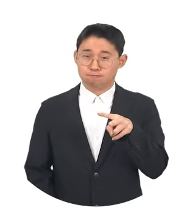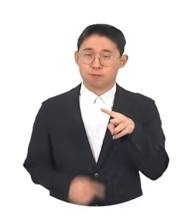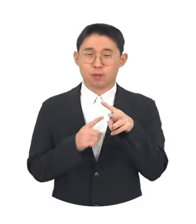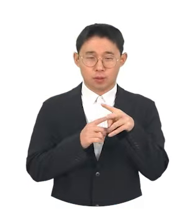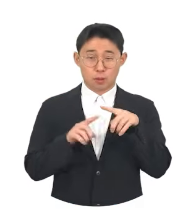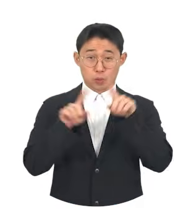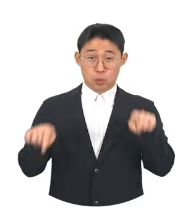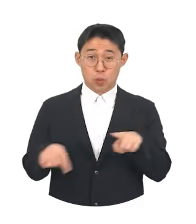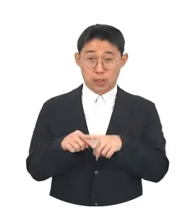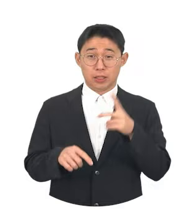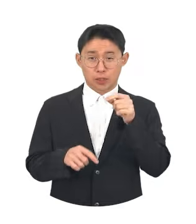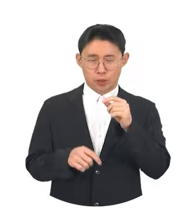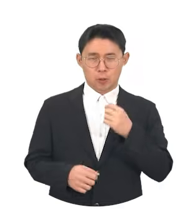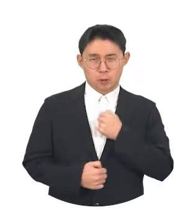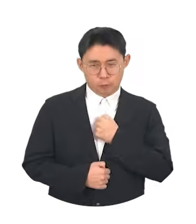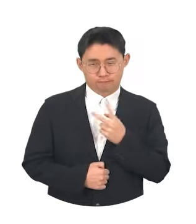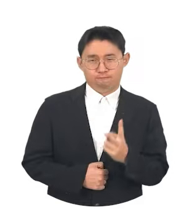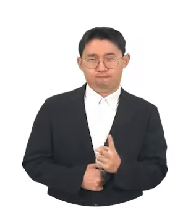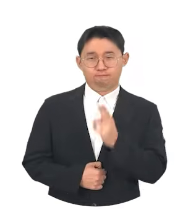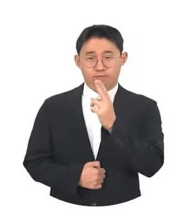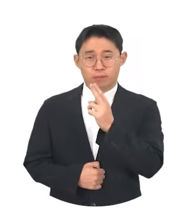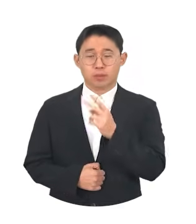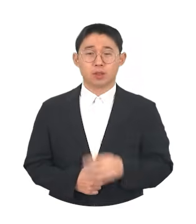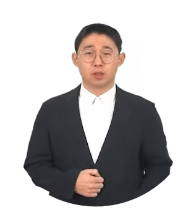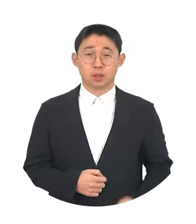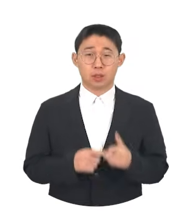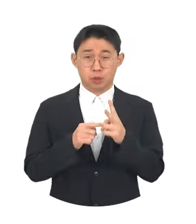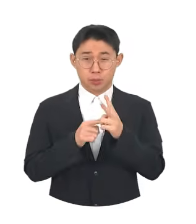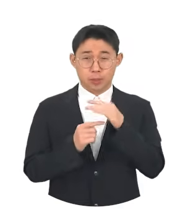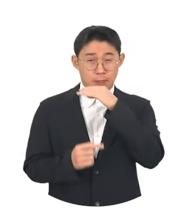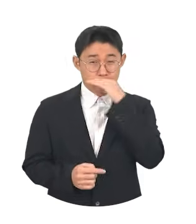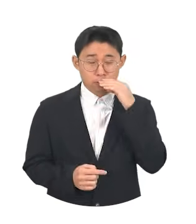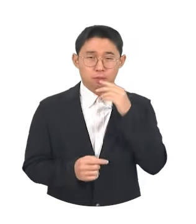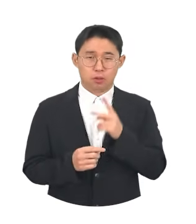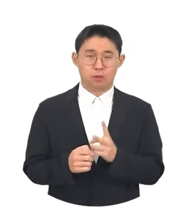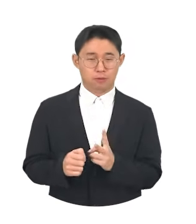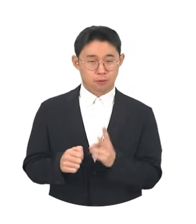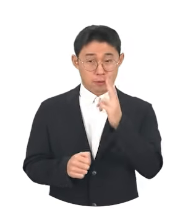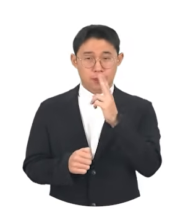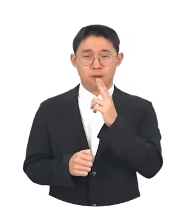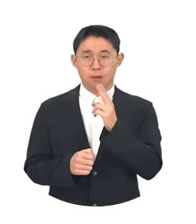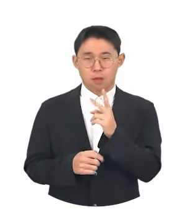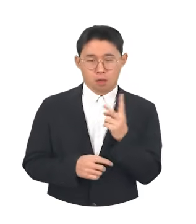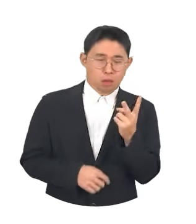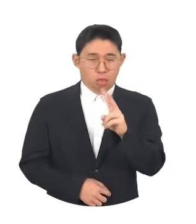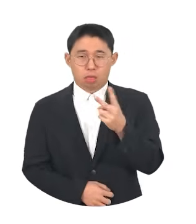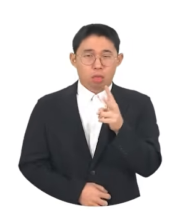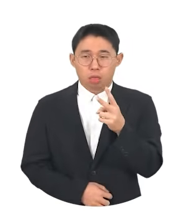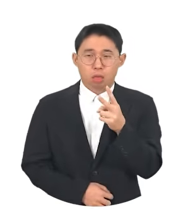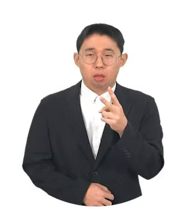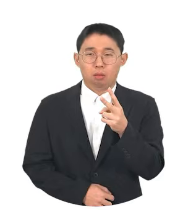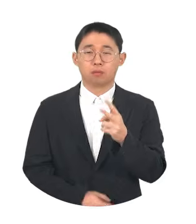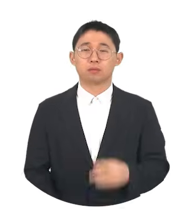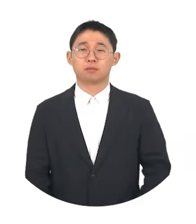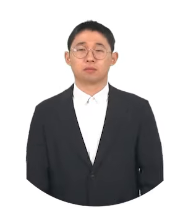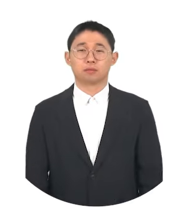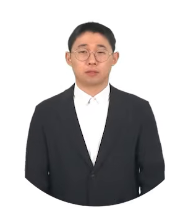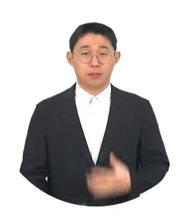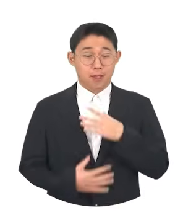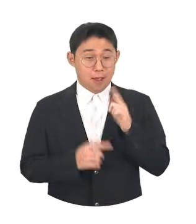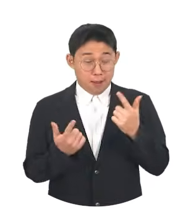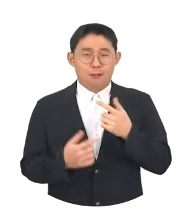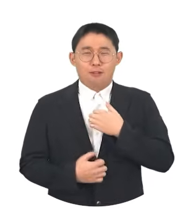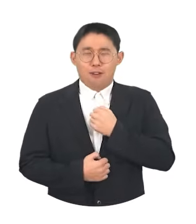넣고 종이나 천을 조심히 잘라야 해요. 손가락을 구멍에 제대로 넣으면 종이나 천을 자를 때 가위가 흔들리지